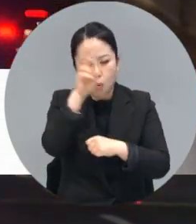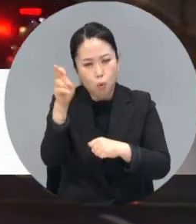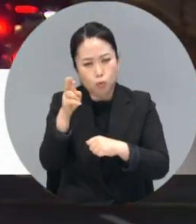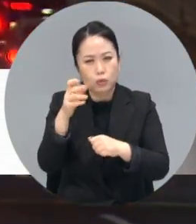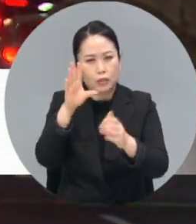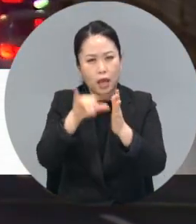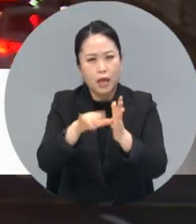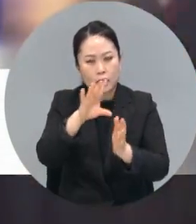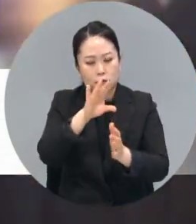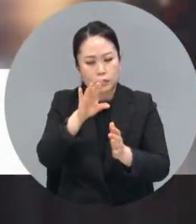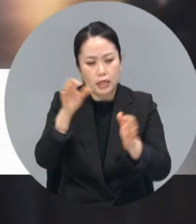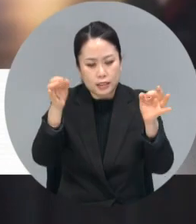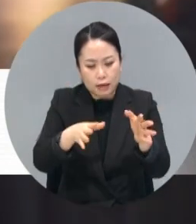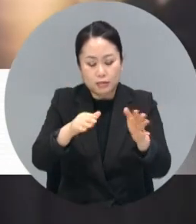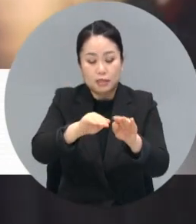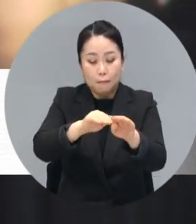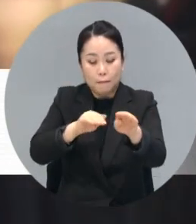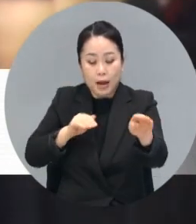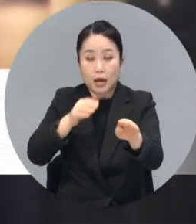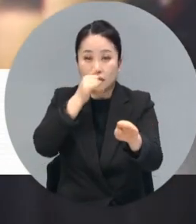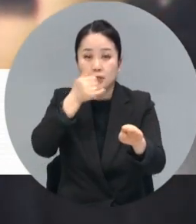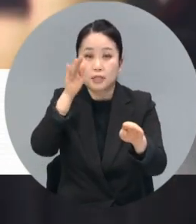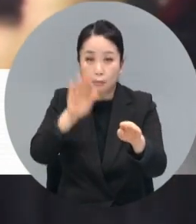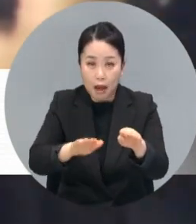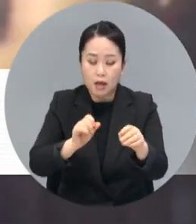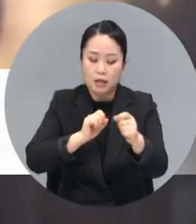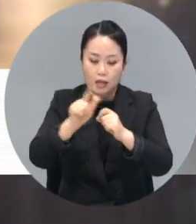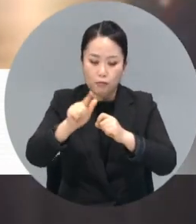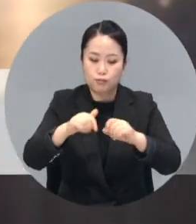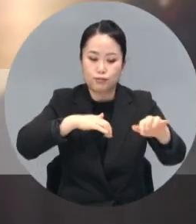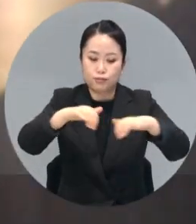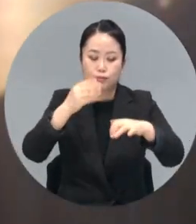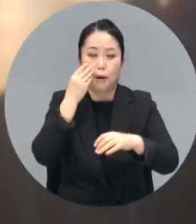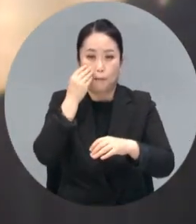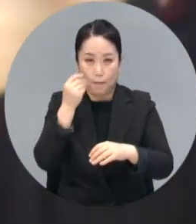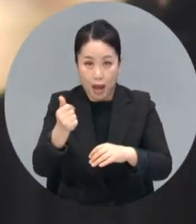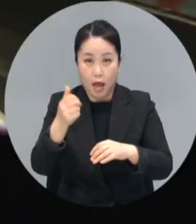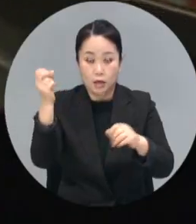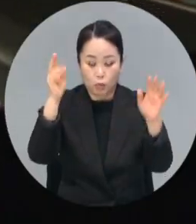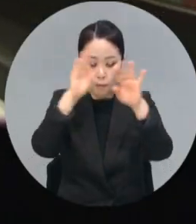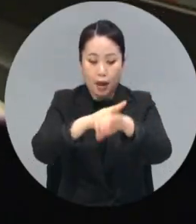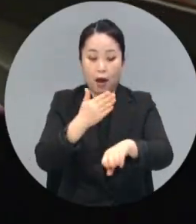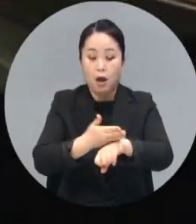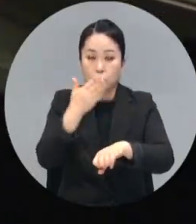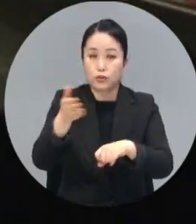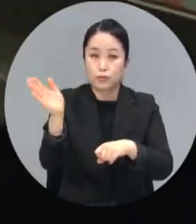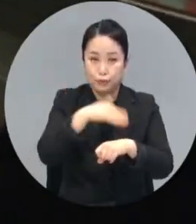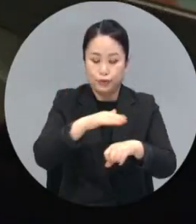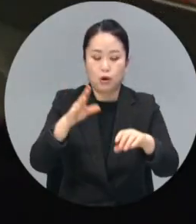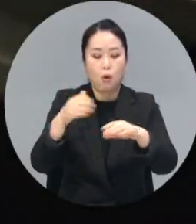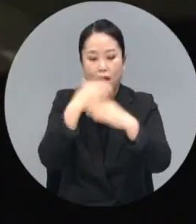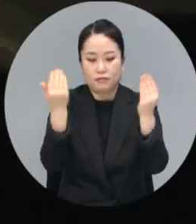뿐 대체로 원활한 흐름을 보였으며 밤 9시 이후부터는 완전히 해소될 것으로 내다봤습니다.